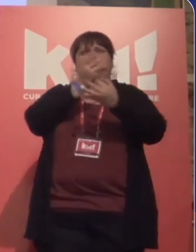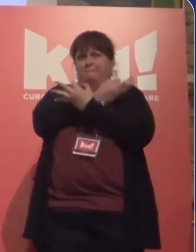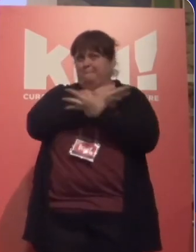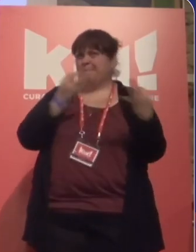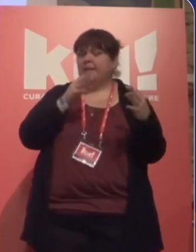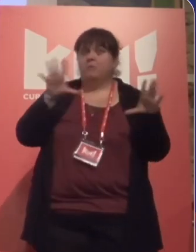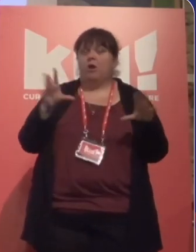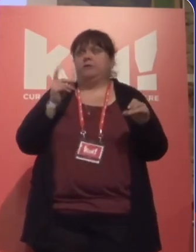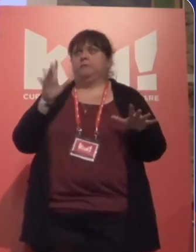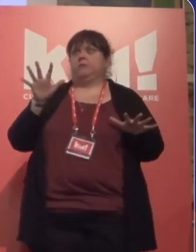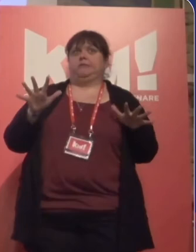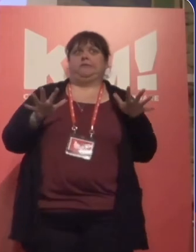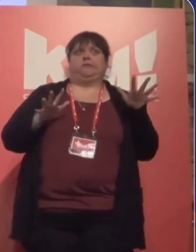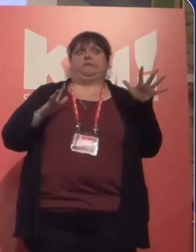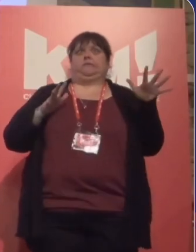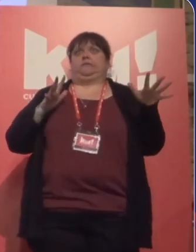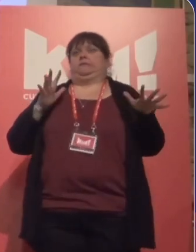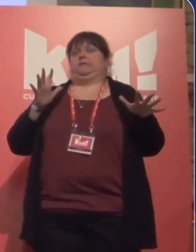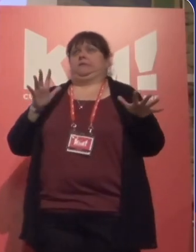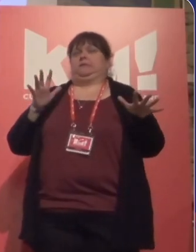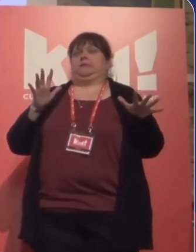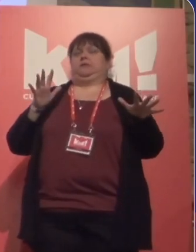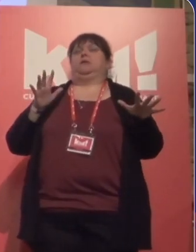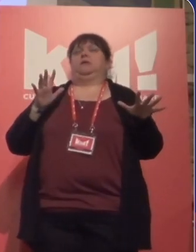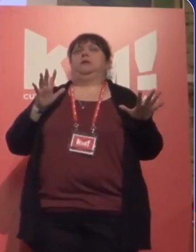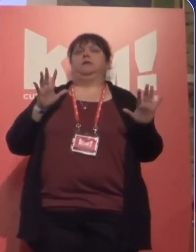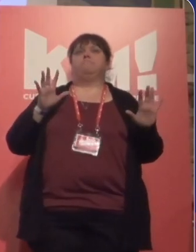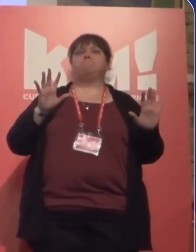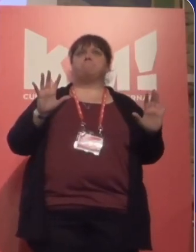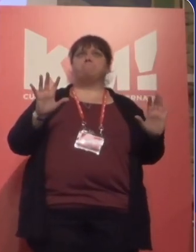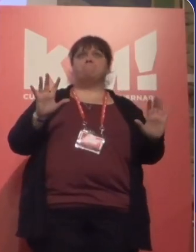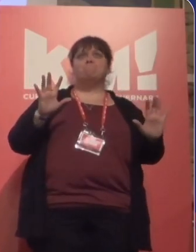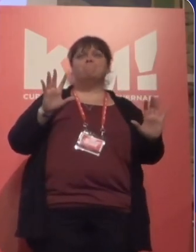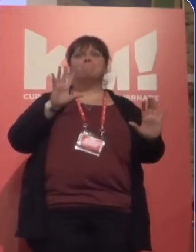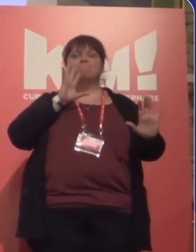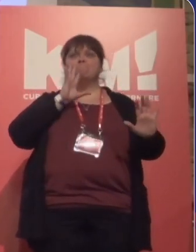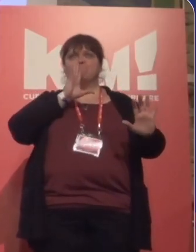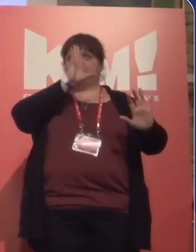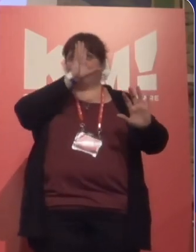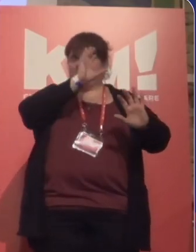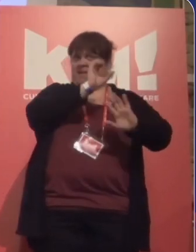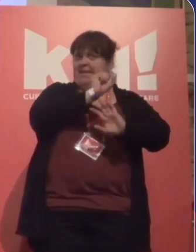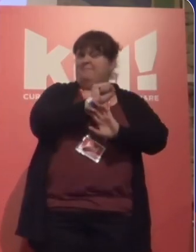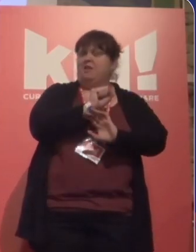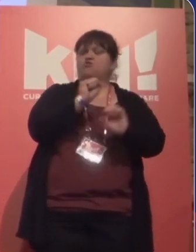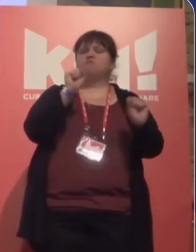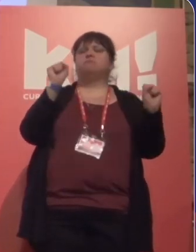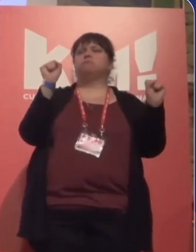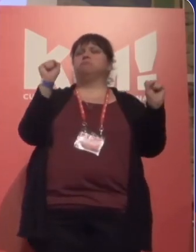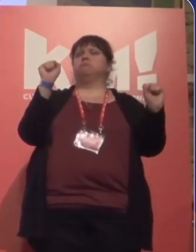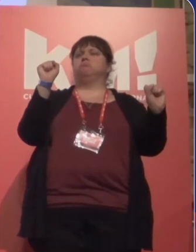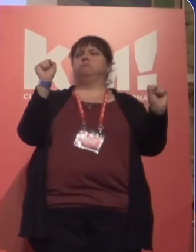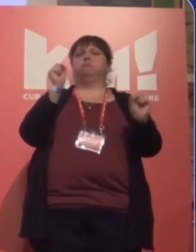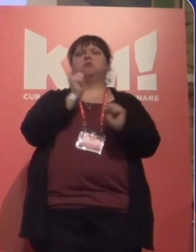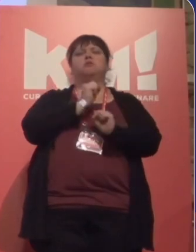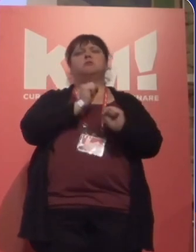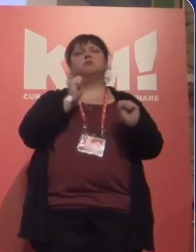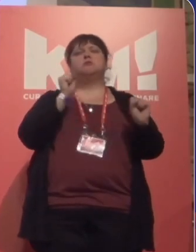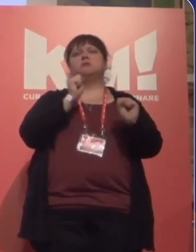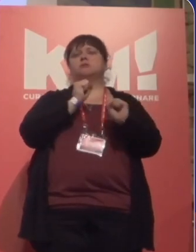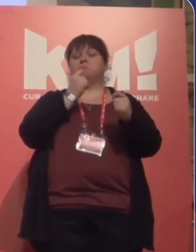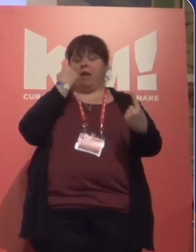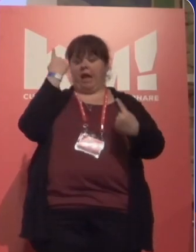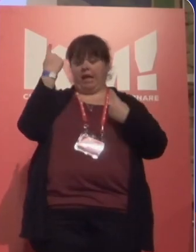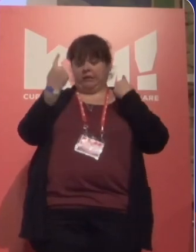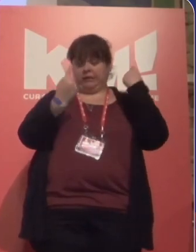si è compreso che non potevi far fronte alla voragine con quello